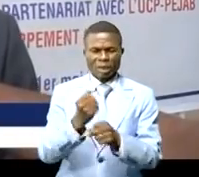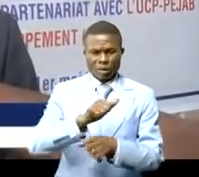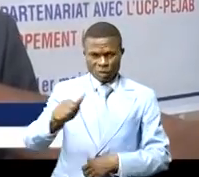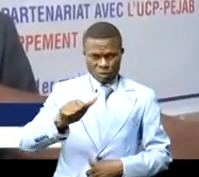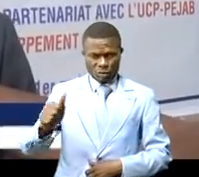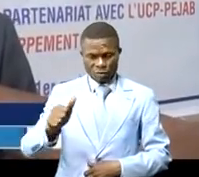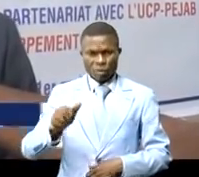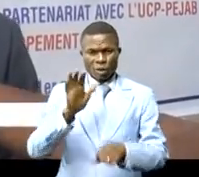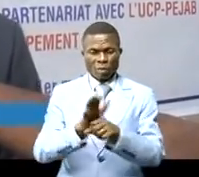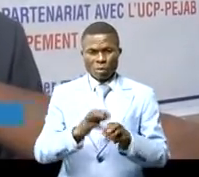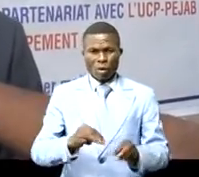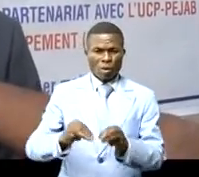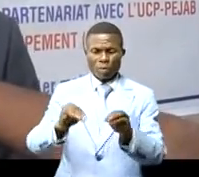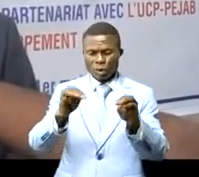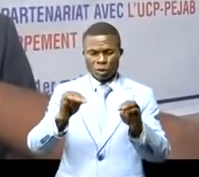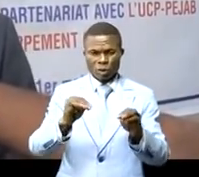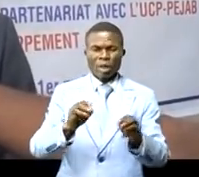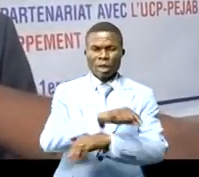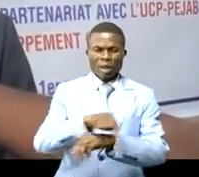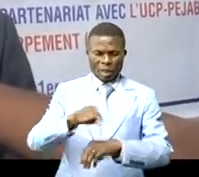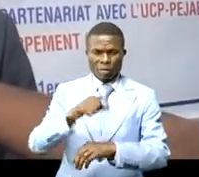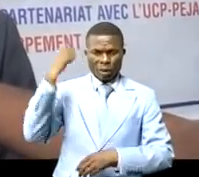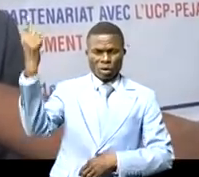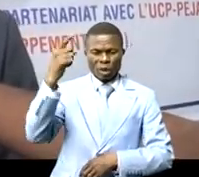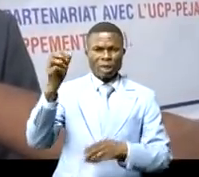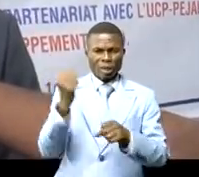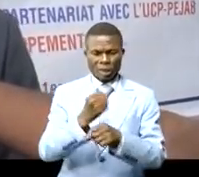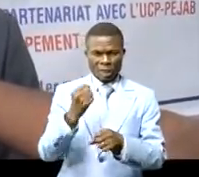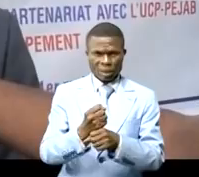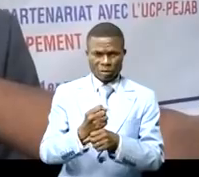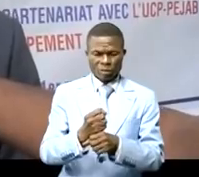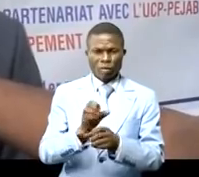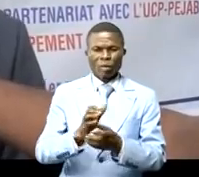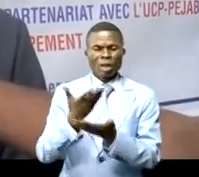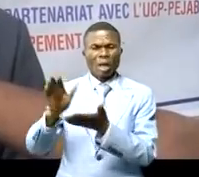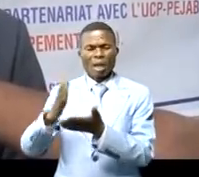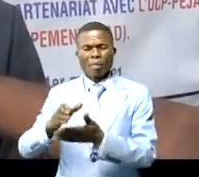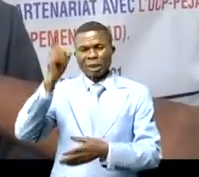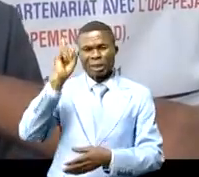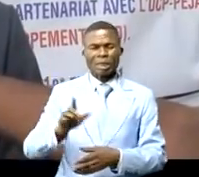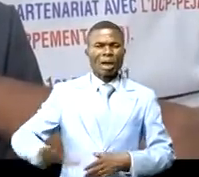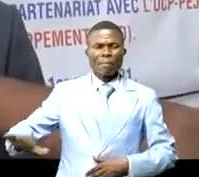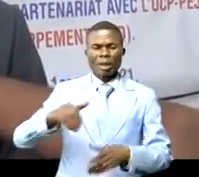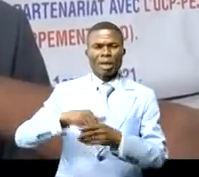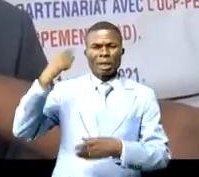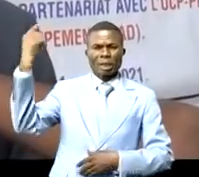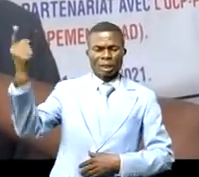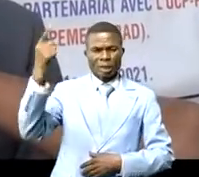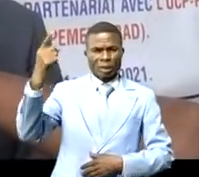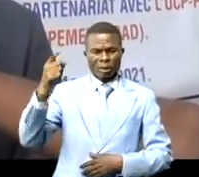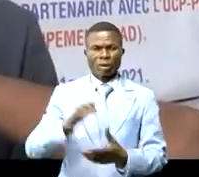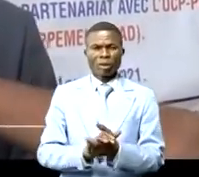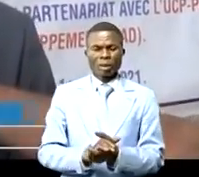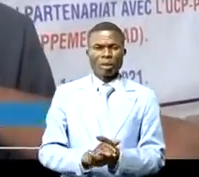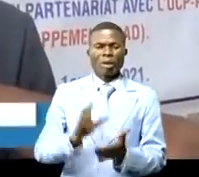une méthodologie du Bureau international du travail qui est répandue aujourd'hui dans plus de 100 pays au monde. Étant donné que le PEJAB,